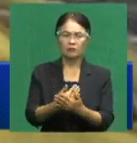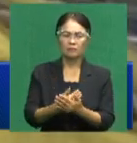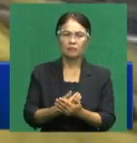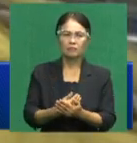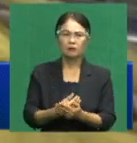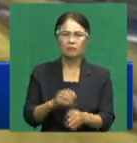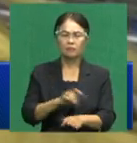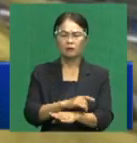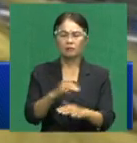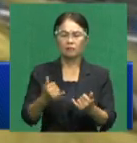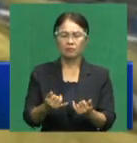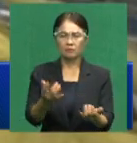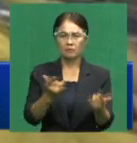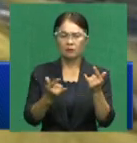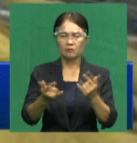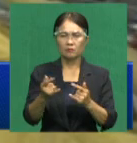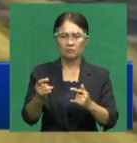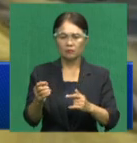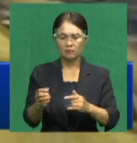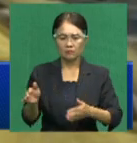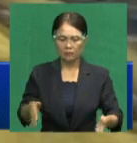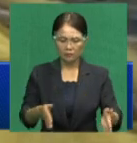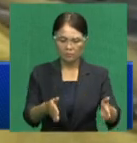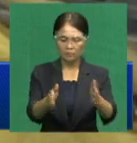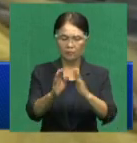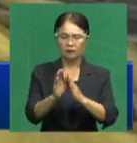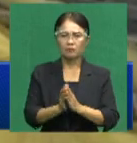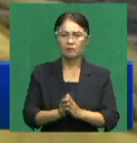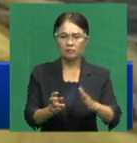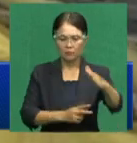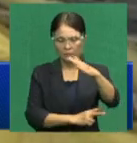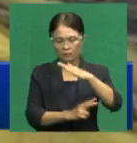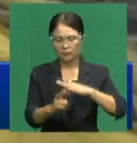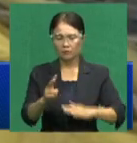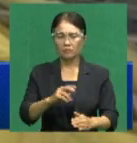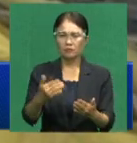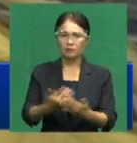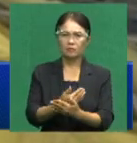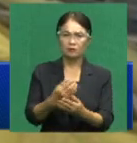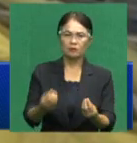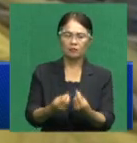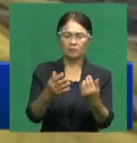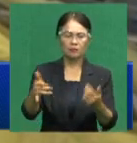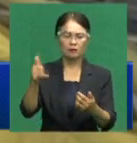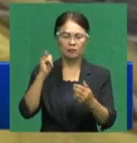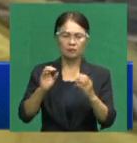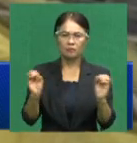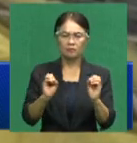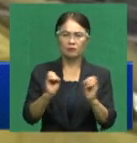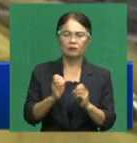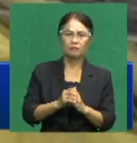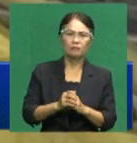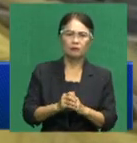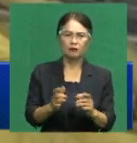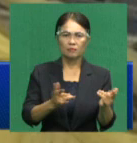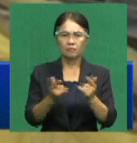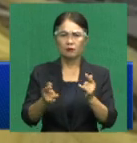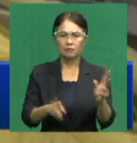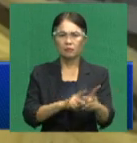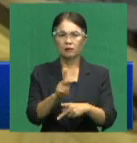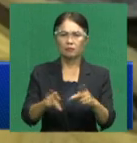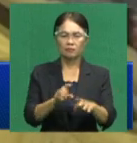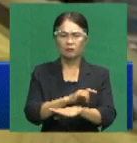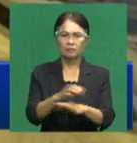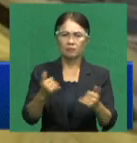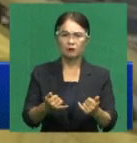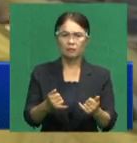តែនៅពេលនេះគឺអ្នកបើកបរនៅលើដងផ្លូវស្ពានមនីវងថ្មីនេះមិនសូវមានច្រើនដោយកាលពីម្សិលមិញទេហើយការបើកបររបស់ប្រជាពលរ